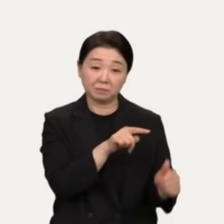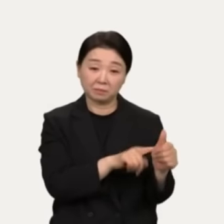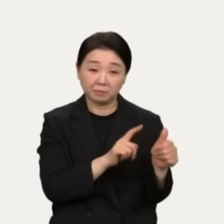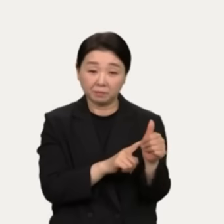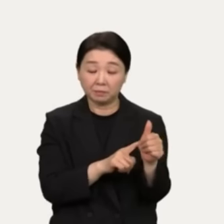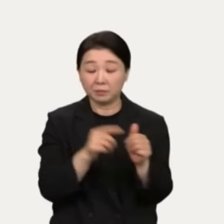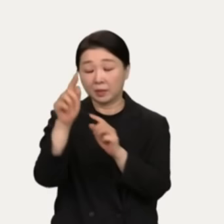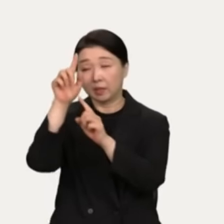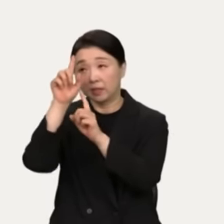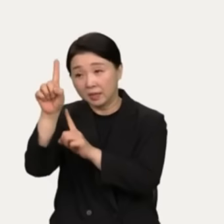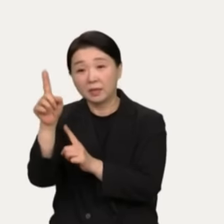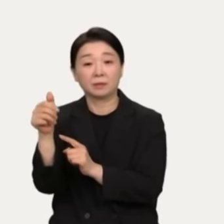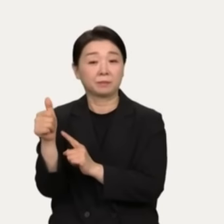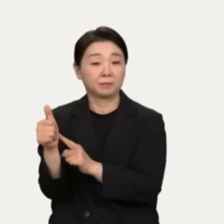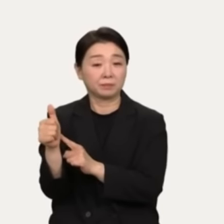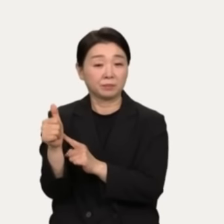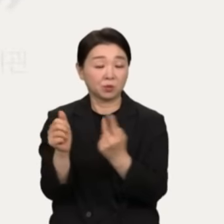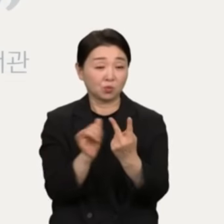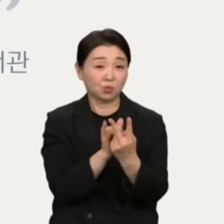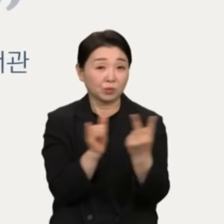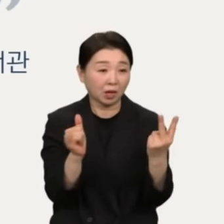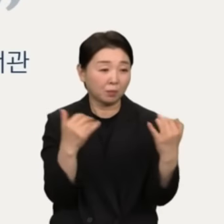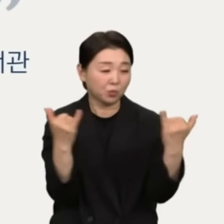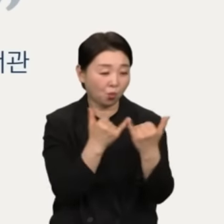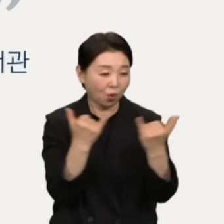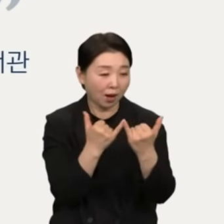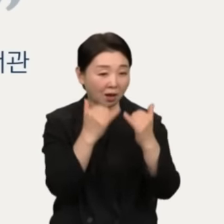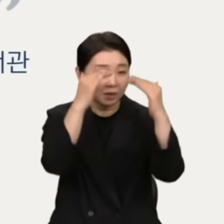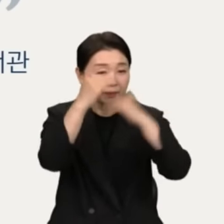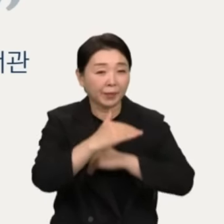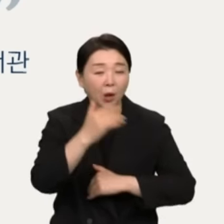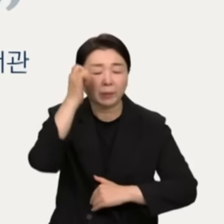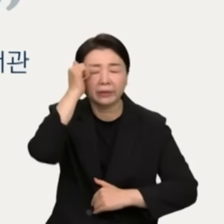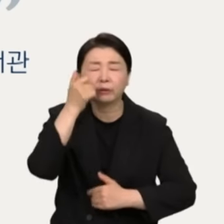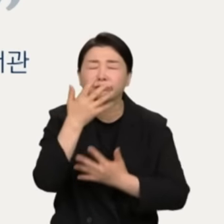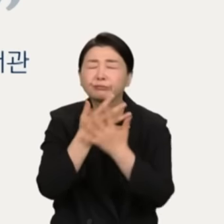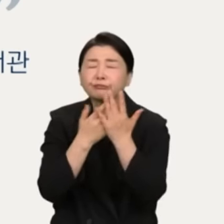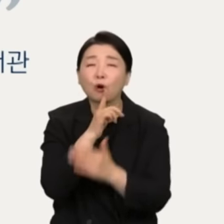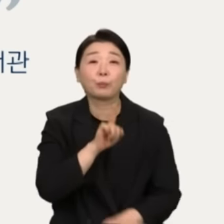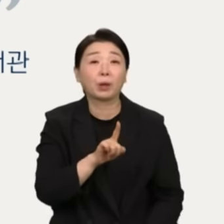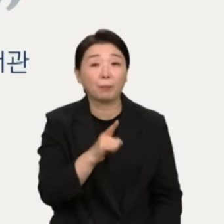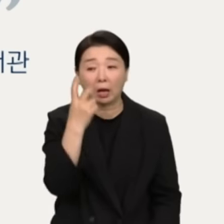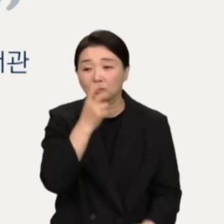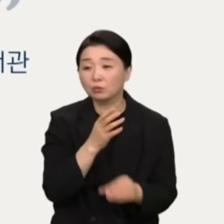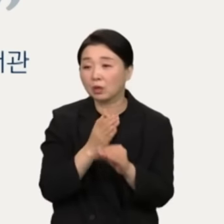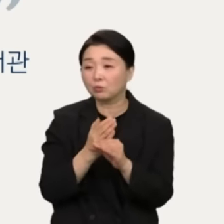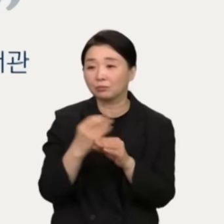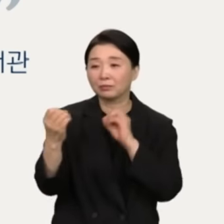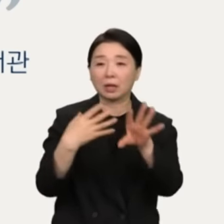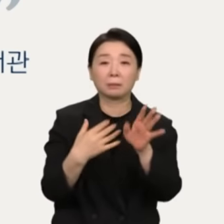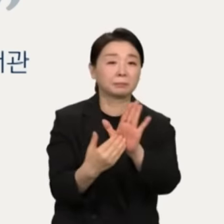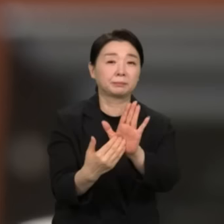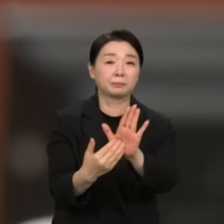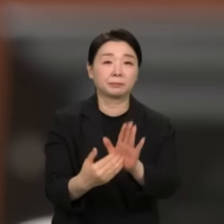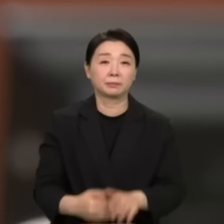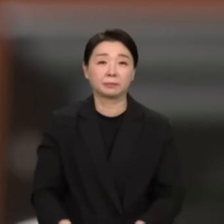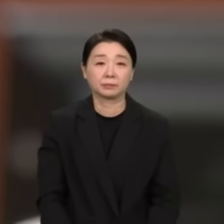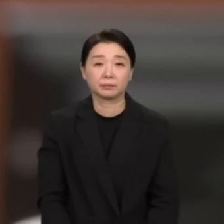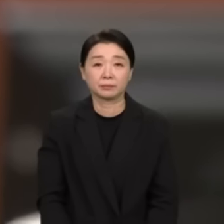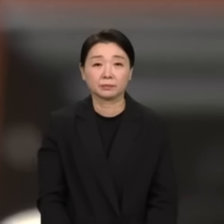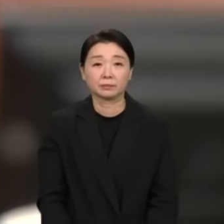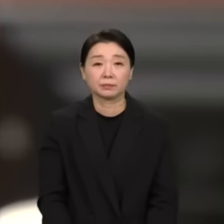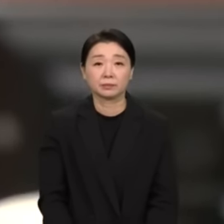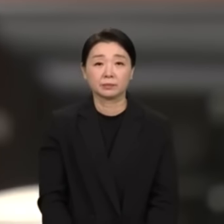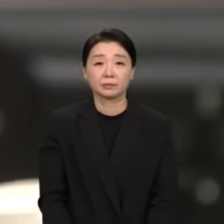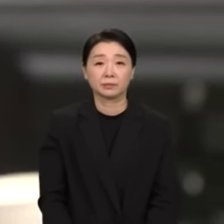전 공직기강비서관은 두 사람이 통화한 이유조차 기억나지 않는다. 수사 중인 사안이라며 답변을 피해갔습니다.